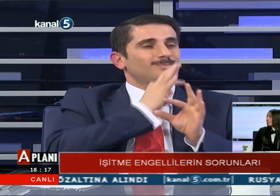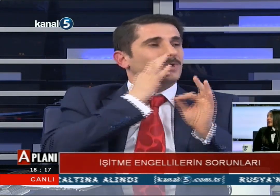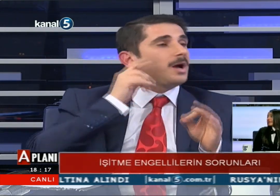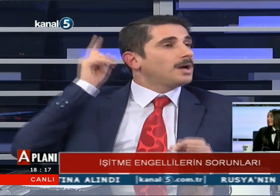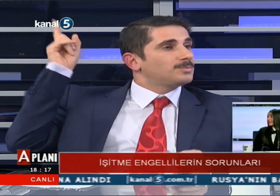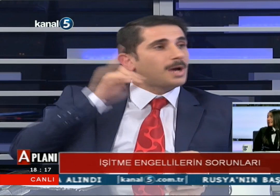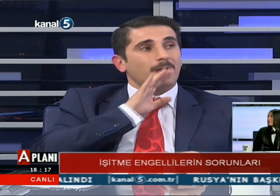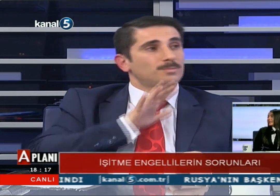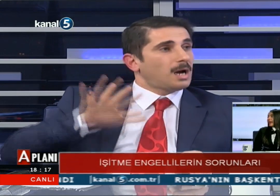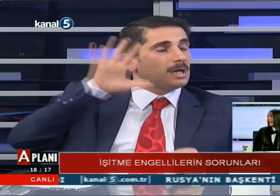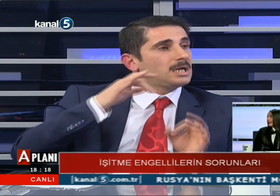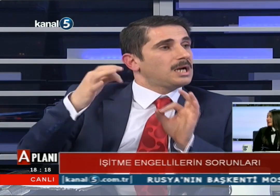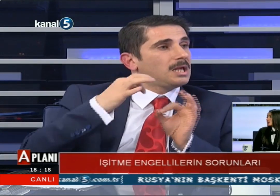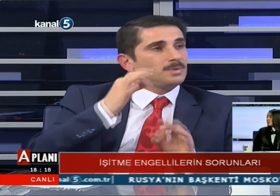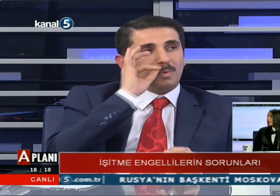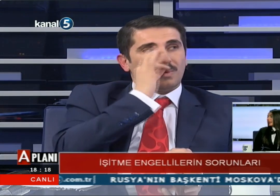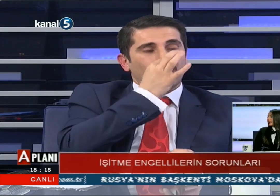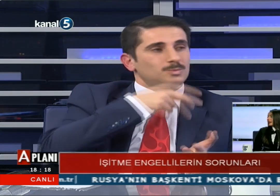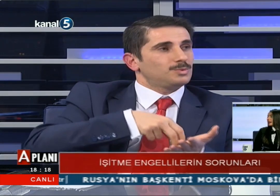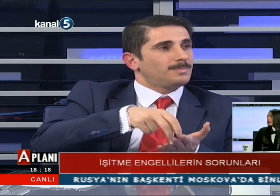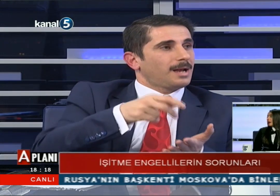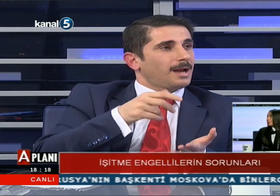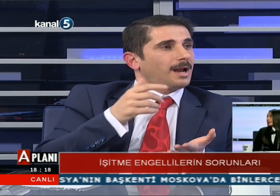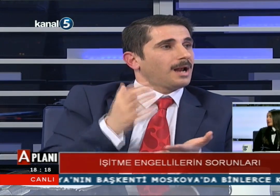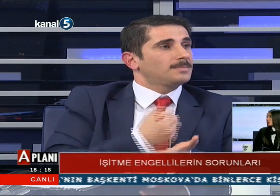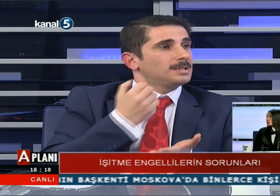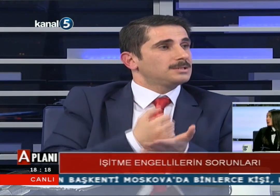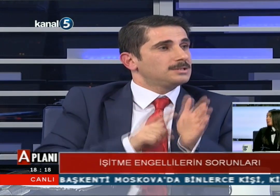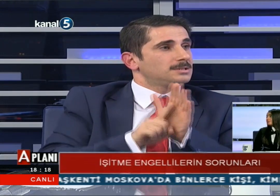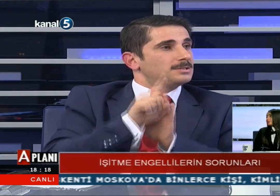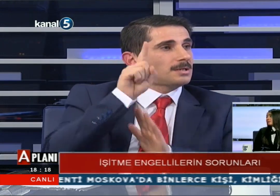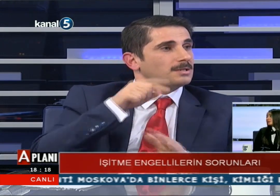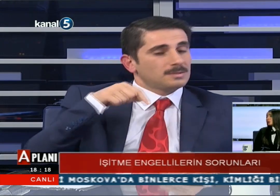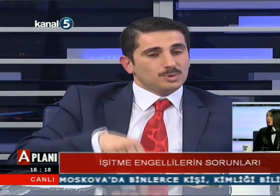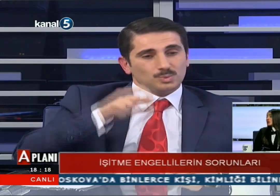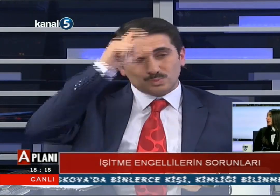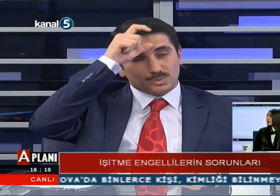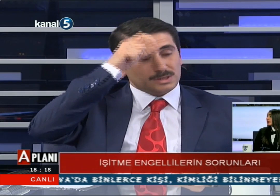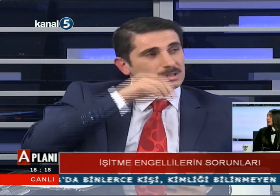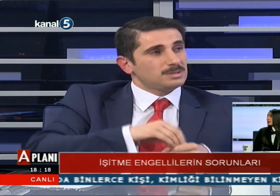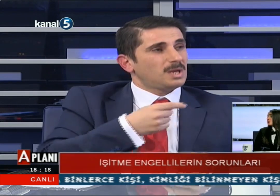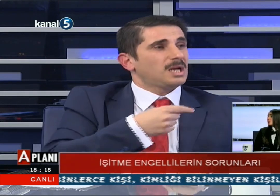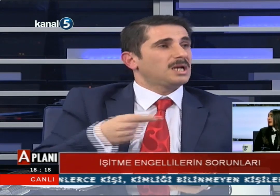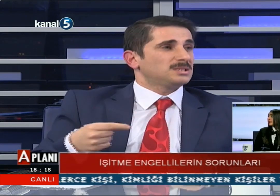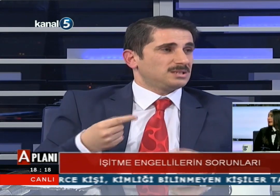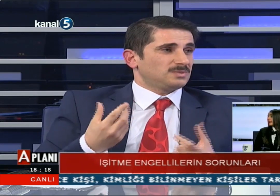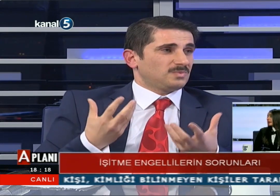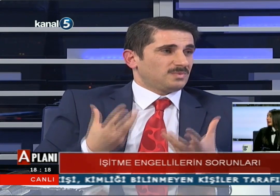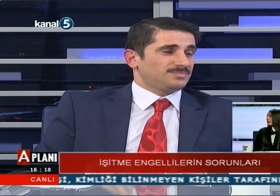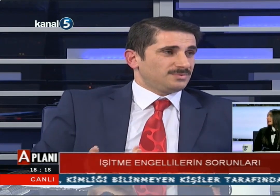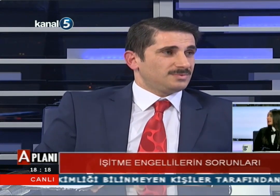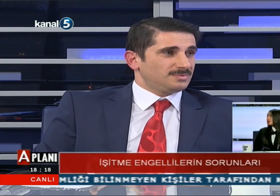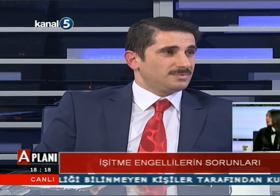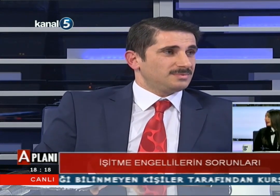Tam eksiksiz bir engelsiz Türkiye yapmak istiyoruz. Yurt dışında çok güzel